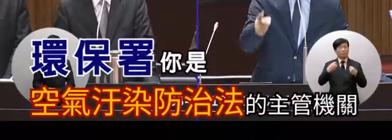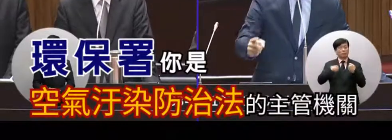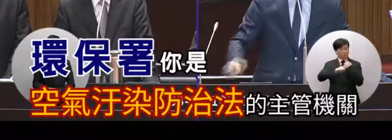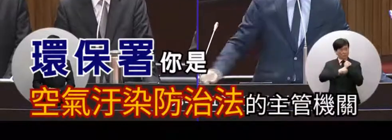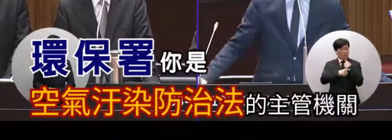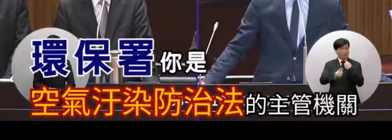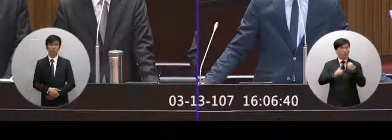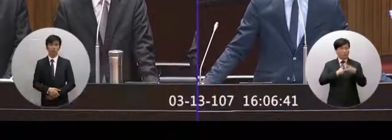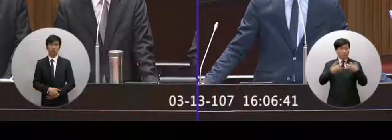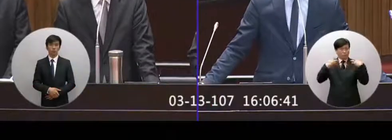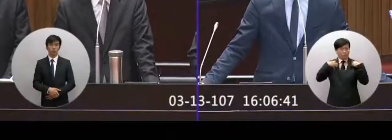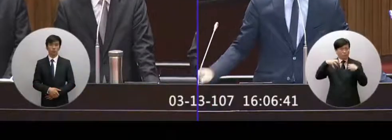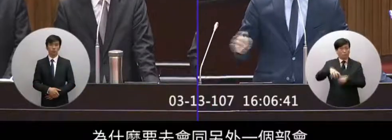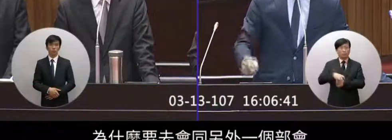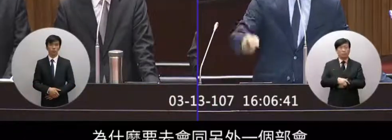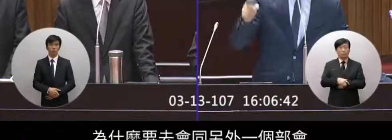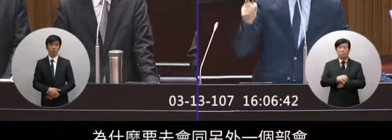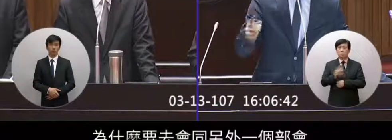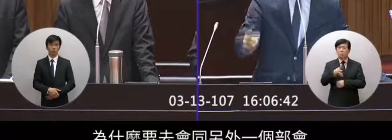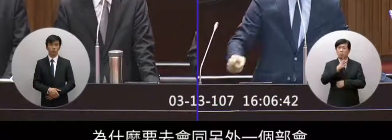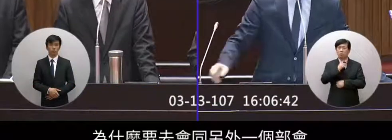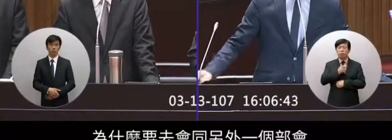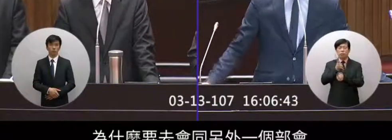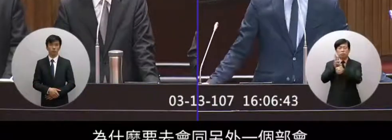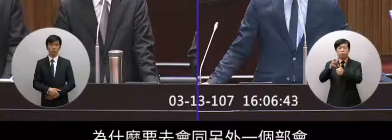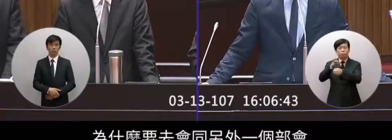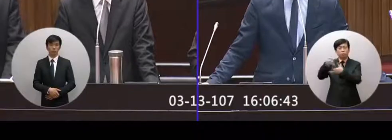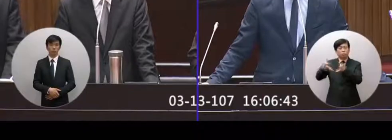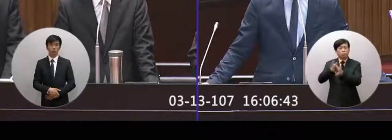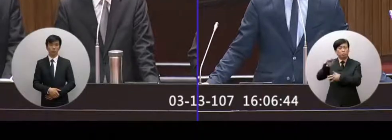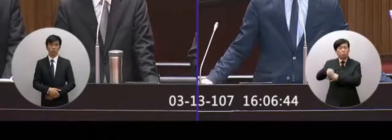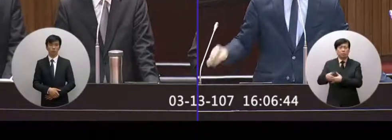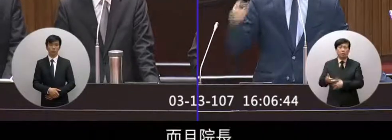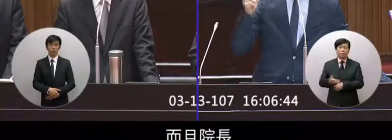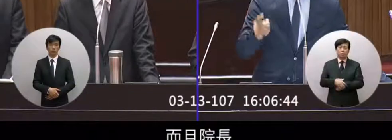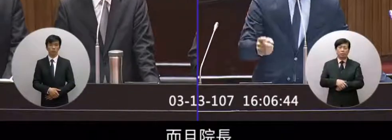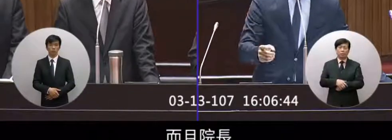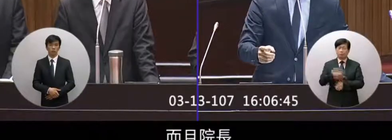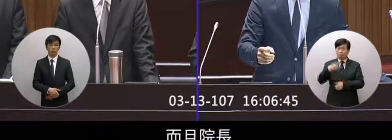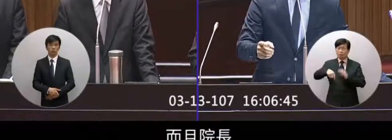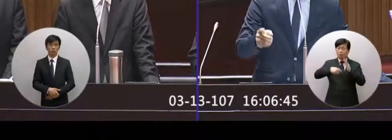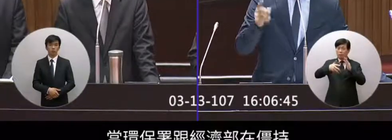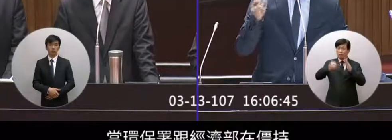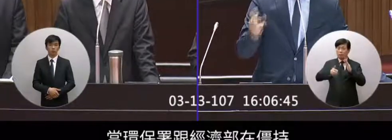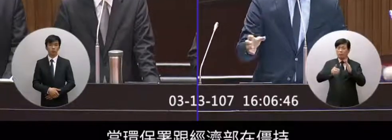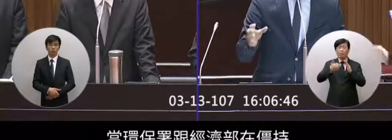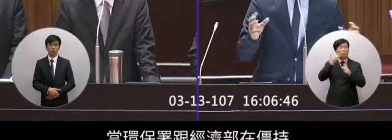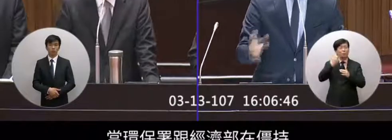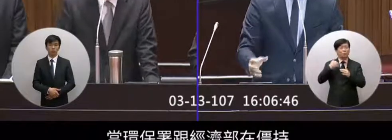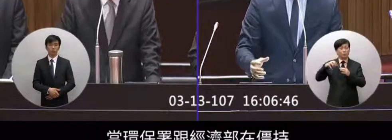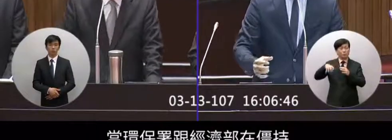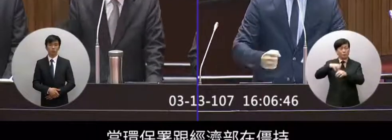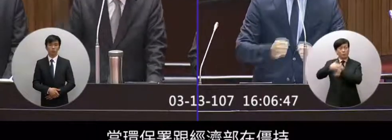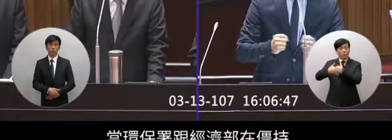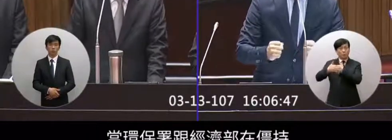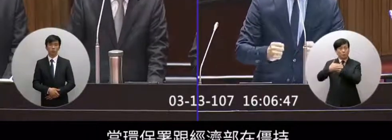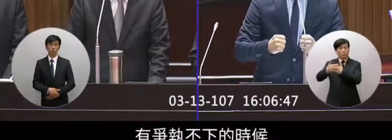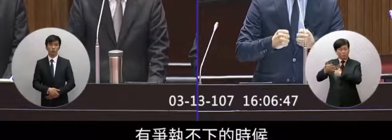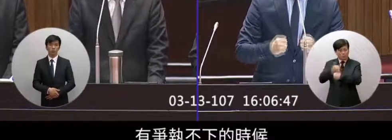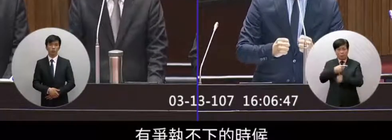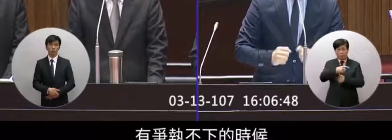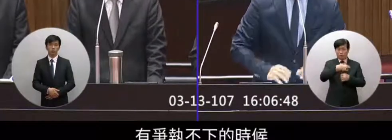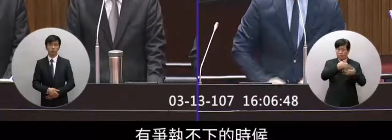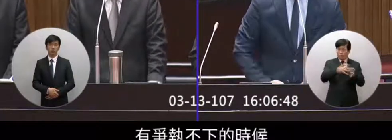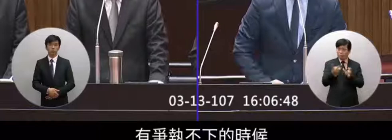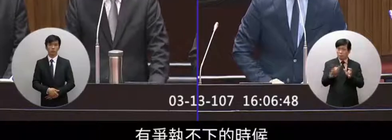法的主管机关，为什么要去会同另外一个部会？而且院长，当环保署跟经济部在僵